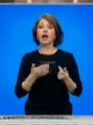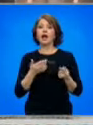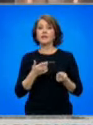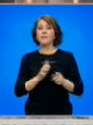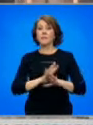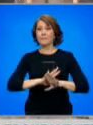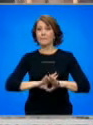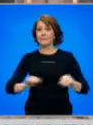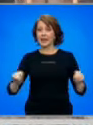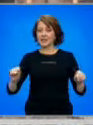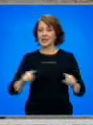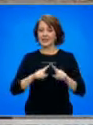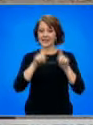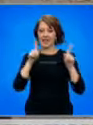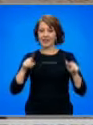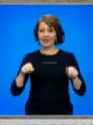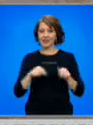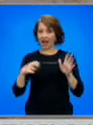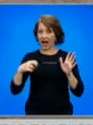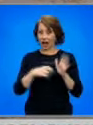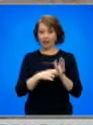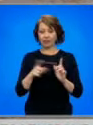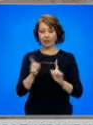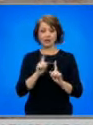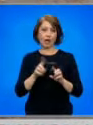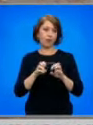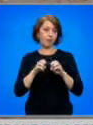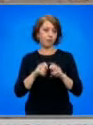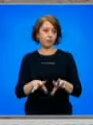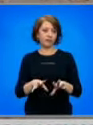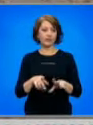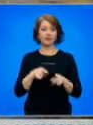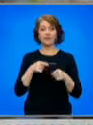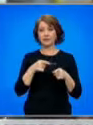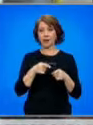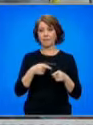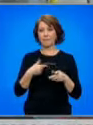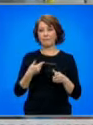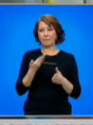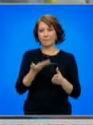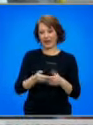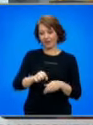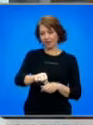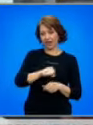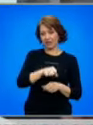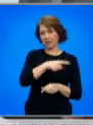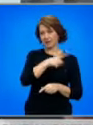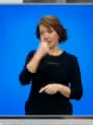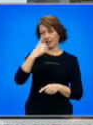и ваксина не се допускат. Те даже още от вратата така си показват. Всички сме ваксирани тук.